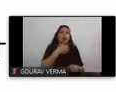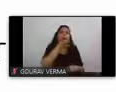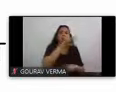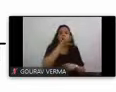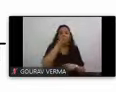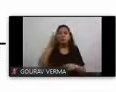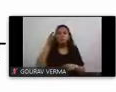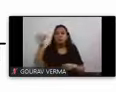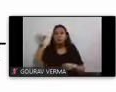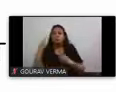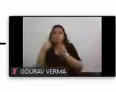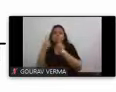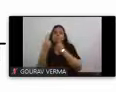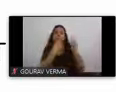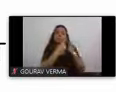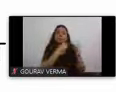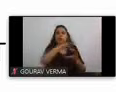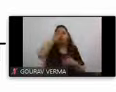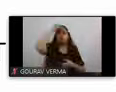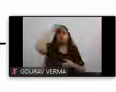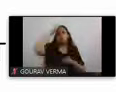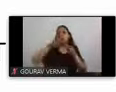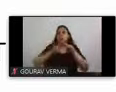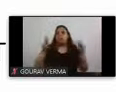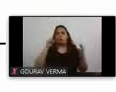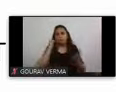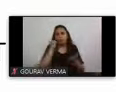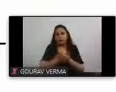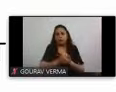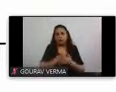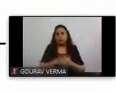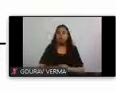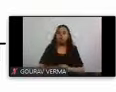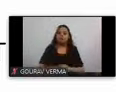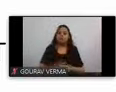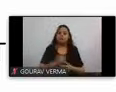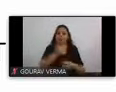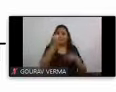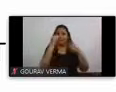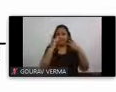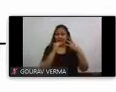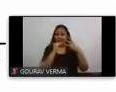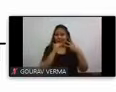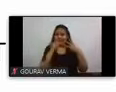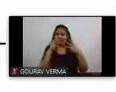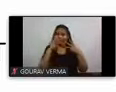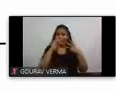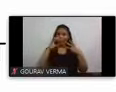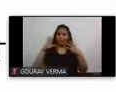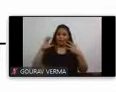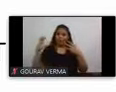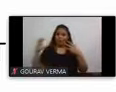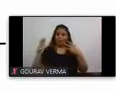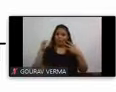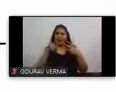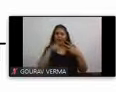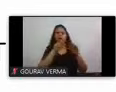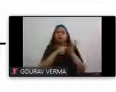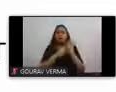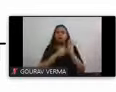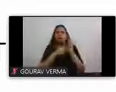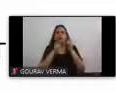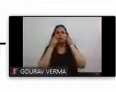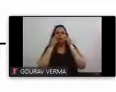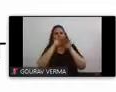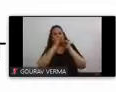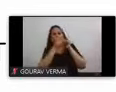ऑक्युलो मोटर फंक्शंस, आंख का फंक्शन, मतलब बाहर से देखने में आई प्रॉपर है, शेप प्रॉपर है, आंख का प्यूपल्स